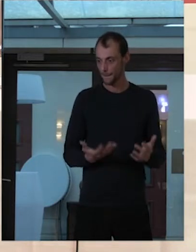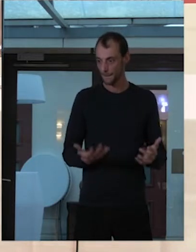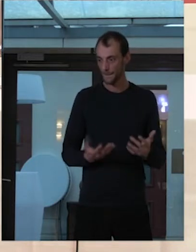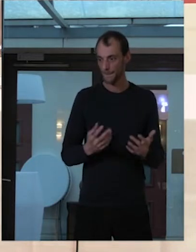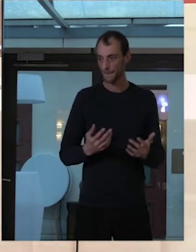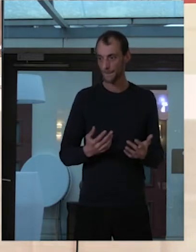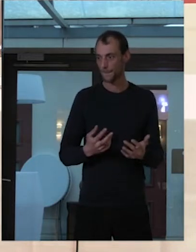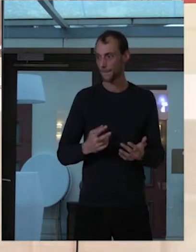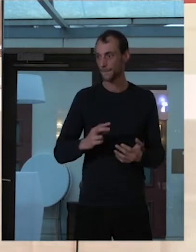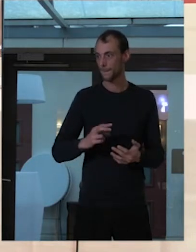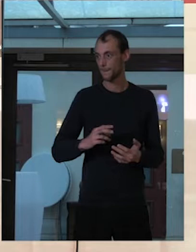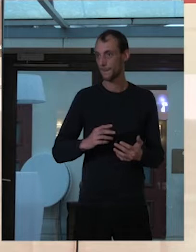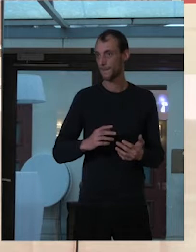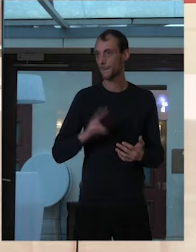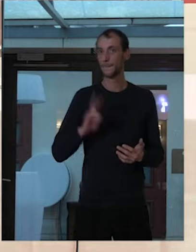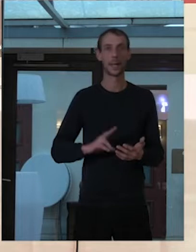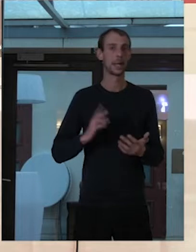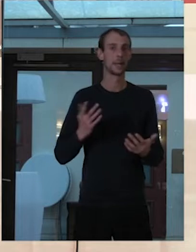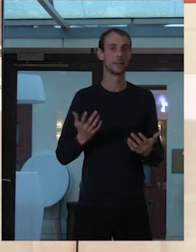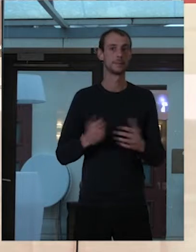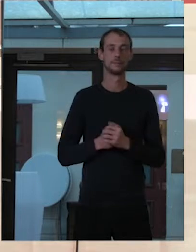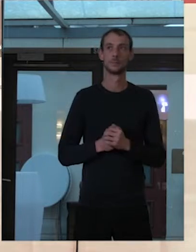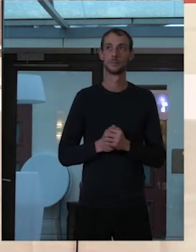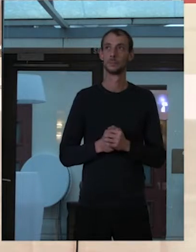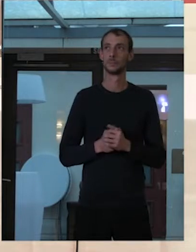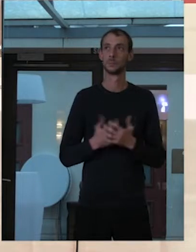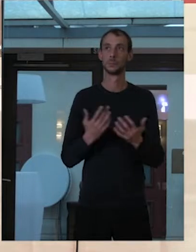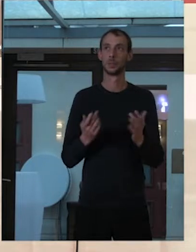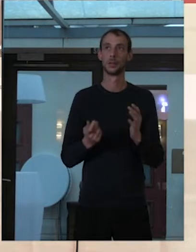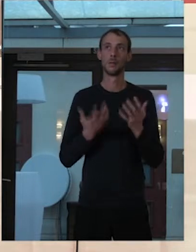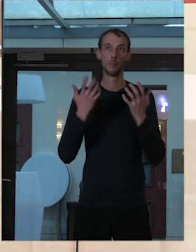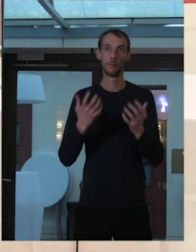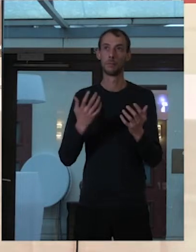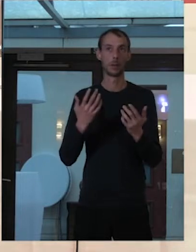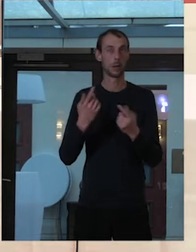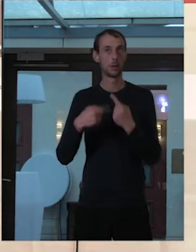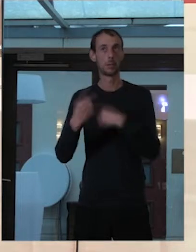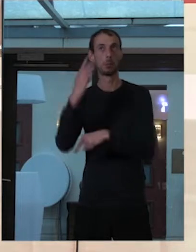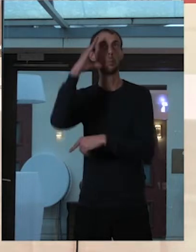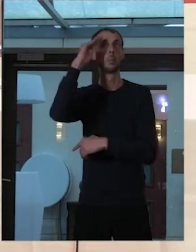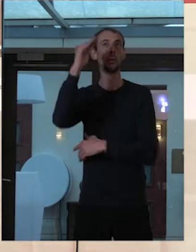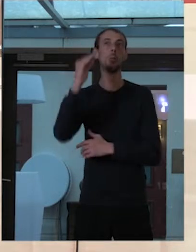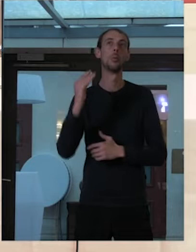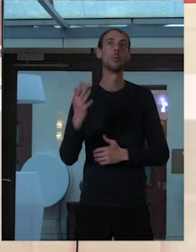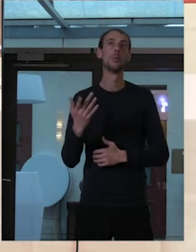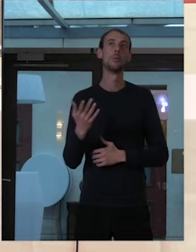J'ai commencé vraiment à vouloir être danseuse professionnelle